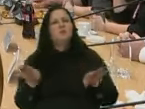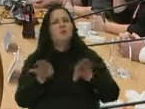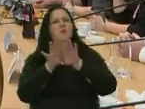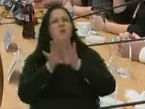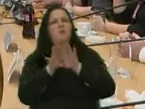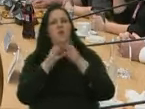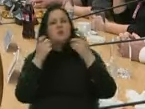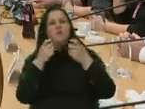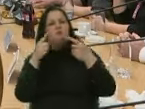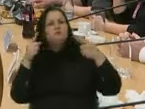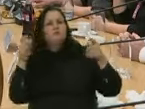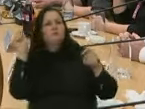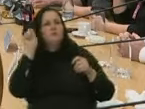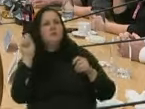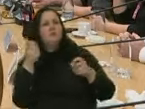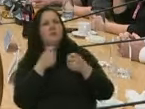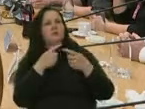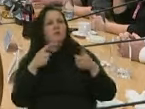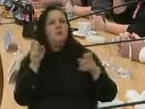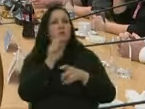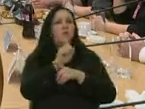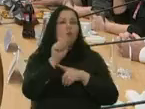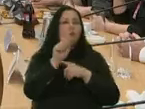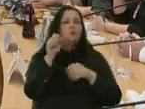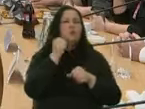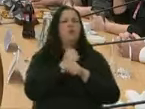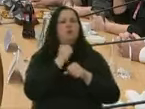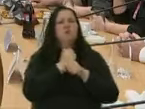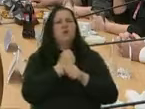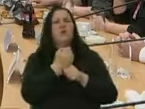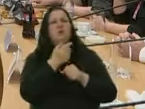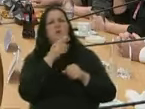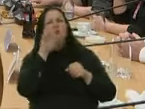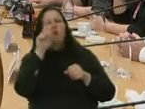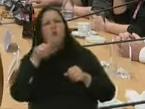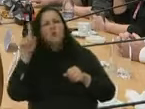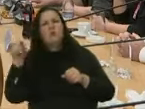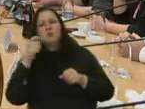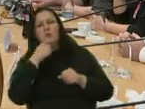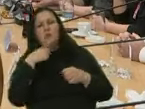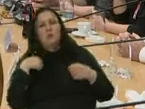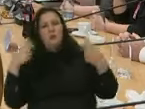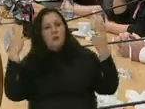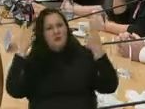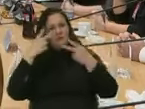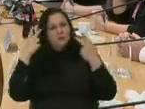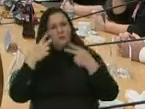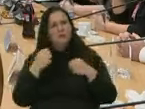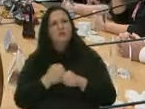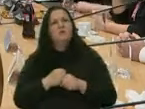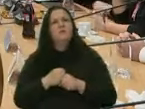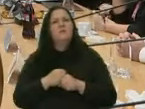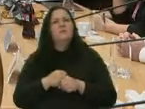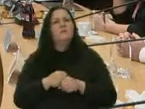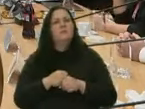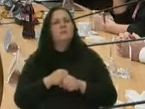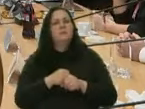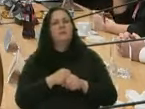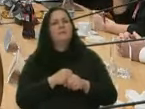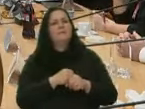în diverse proiecte, pentru diverse lucruri, lucrează de luni, ani, uneori. Înțeleg că am făcut și opoziție, până la